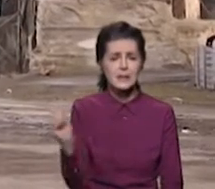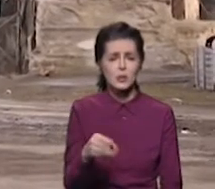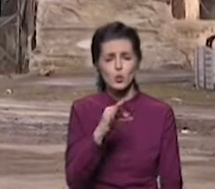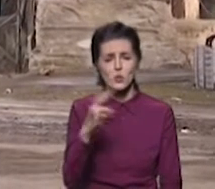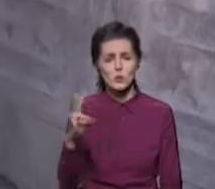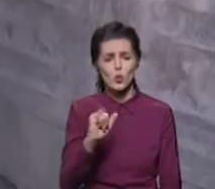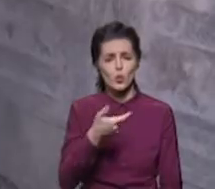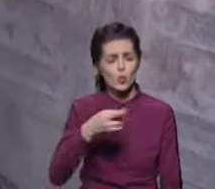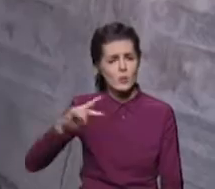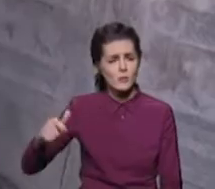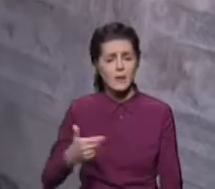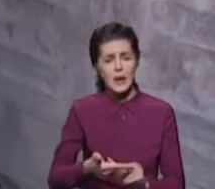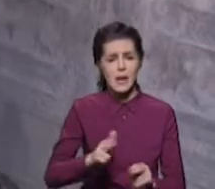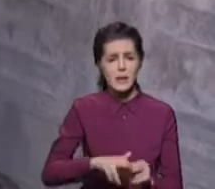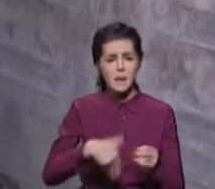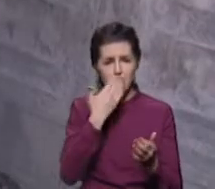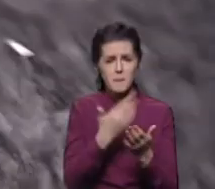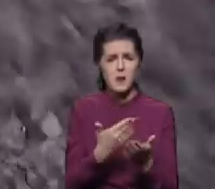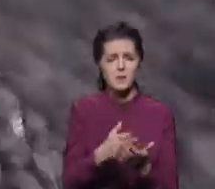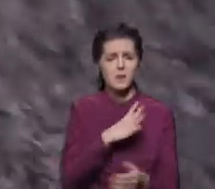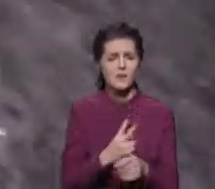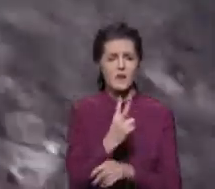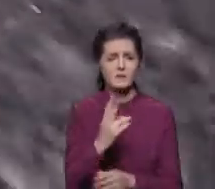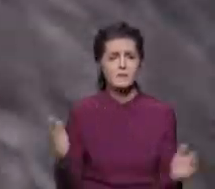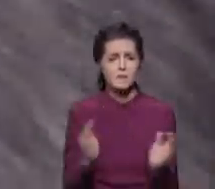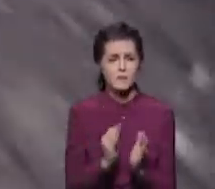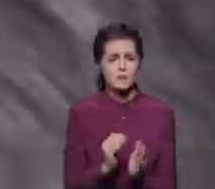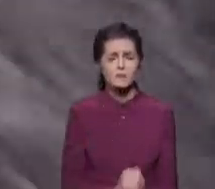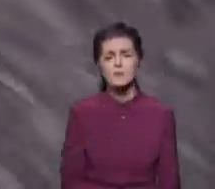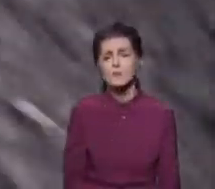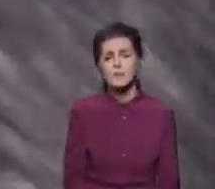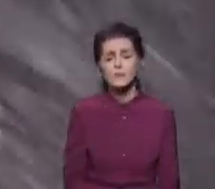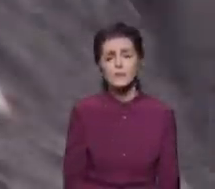попередні роки ці показники були вдвічі менші.